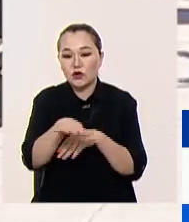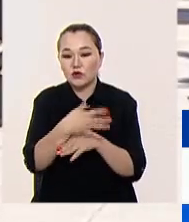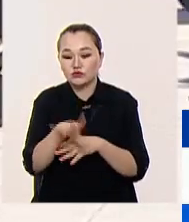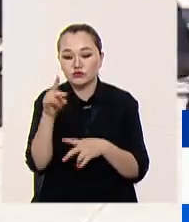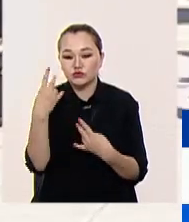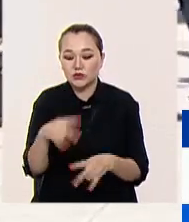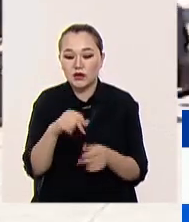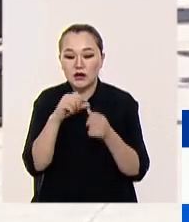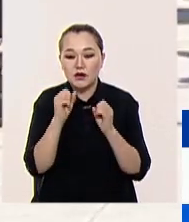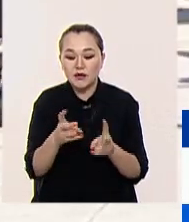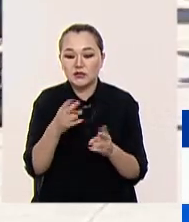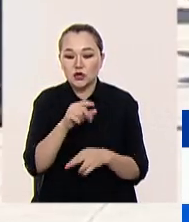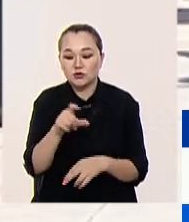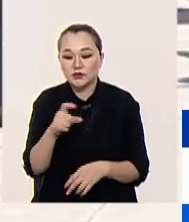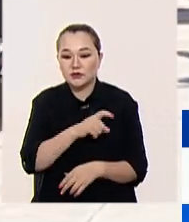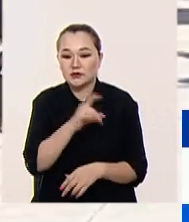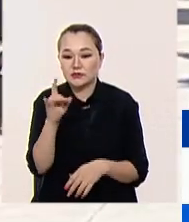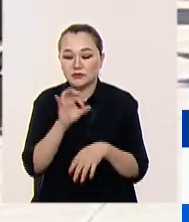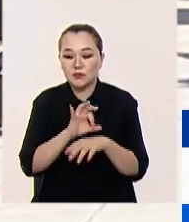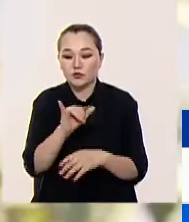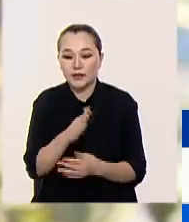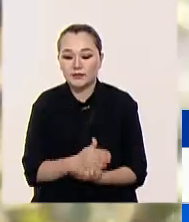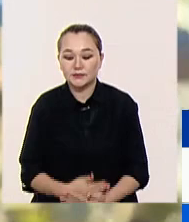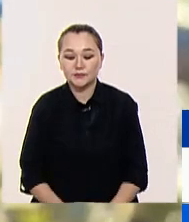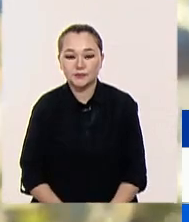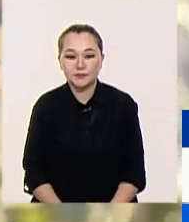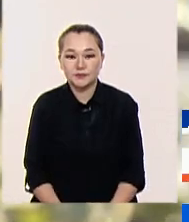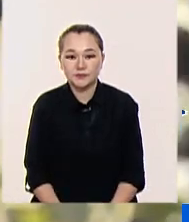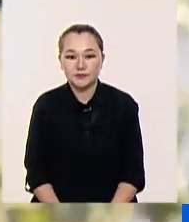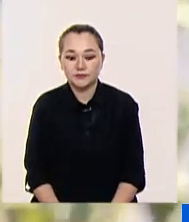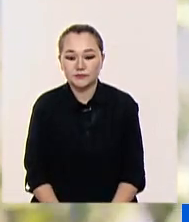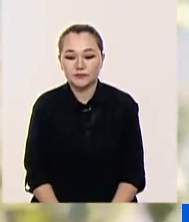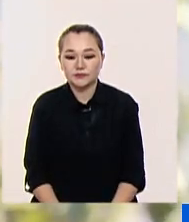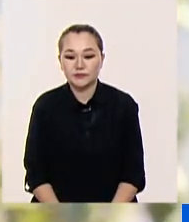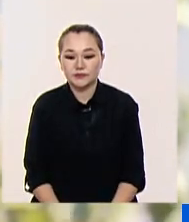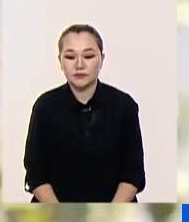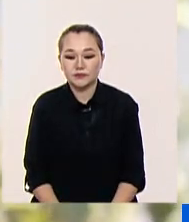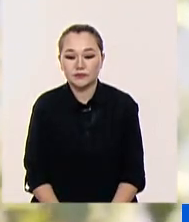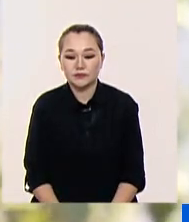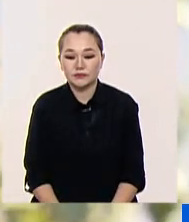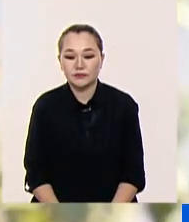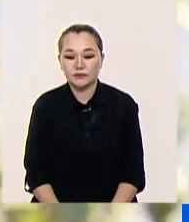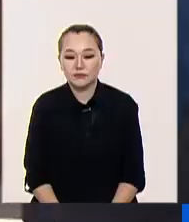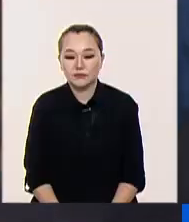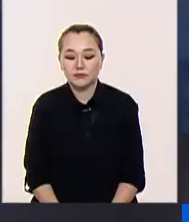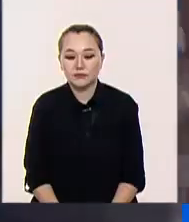Особенно это опасно для людей с хроническими заболеваниями. Анастасия Новикова, Даран Абдиев, Абзал Турабеков, Информбюро Шымкент.